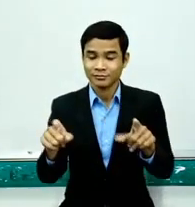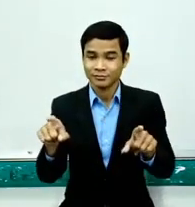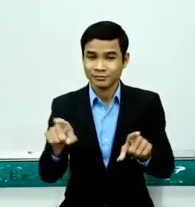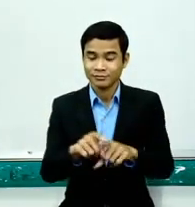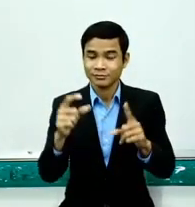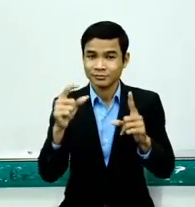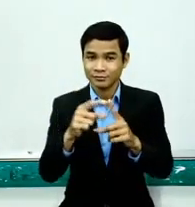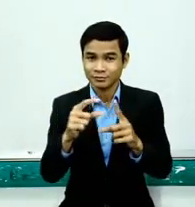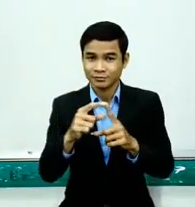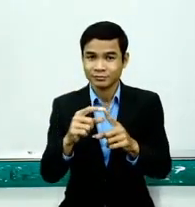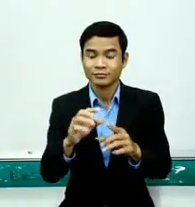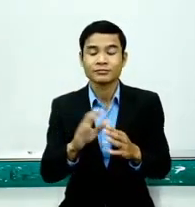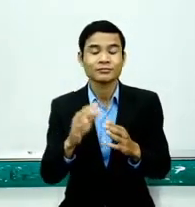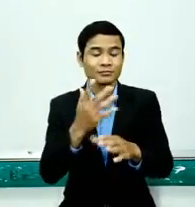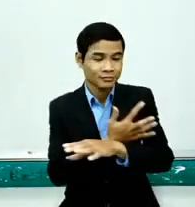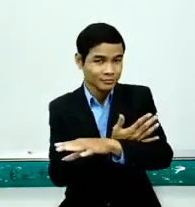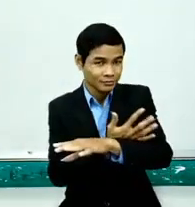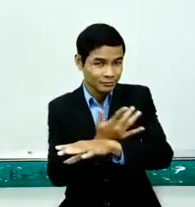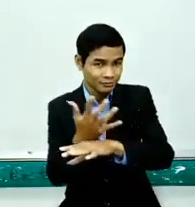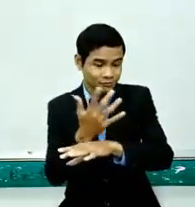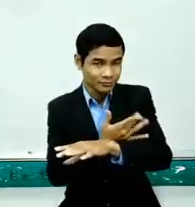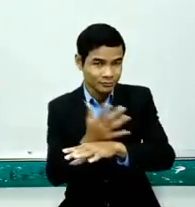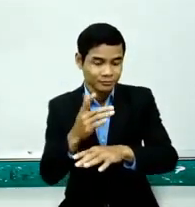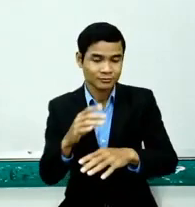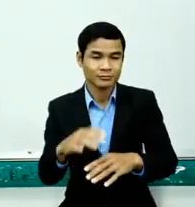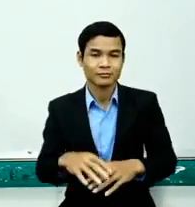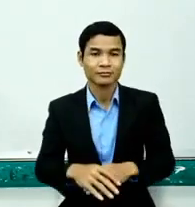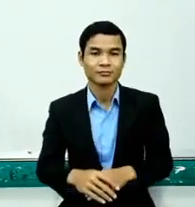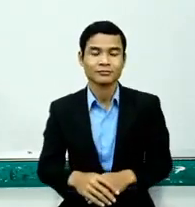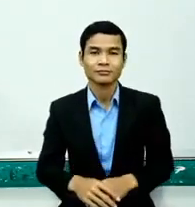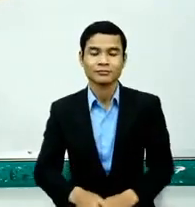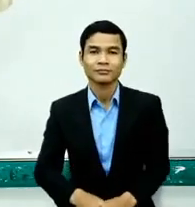bía, smal.